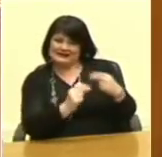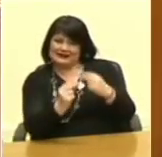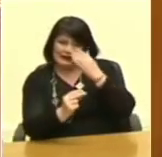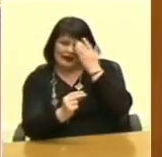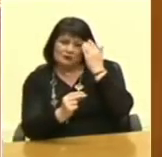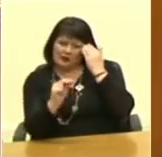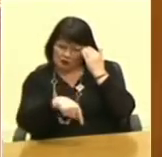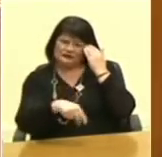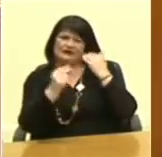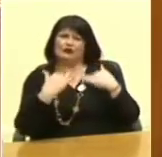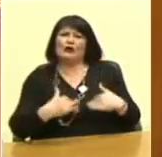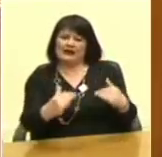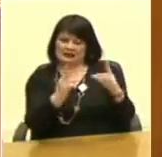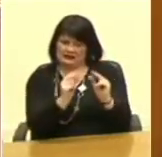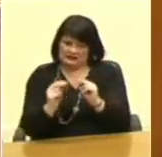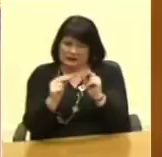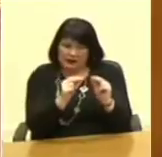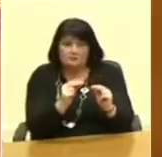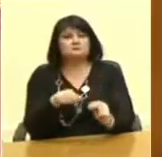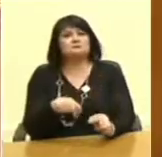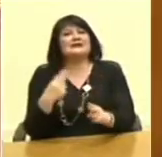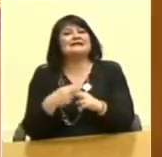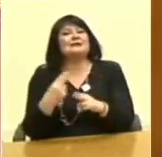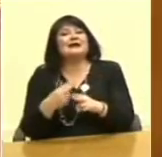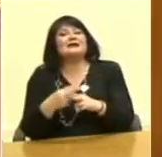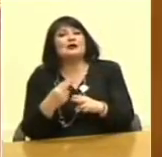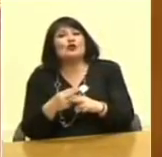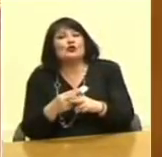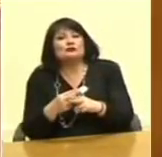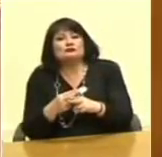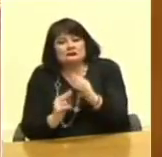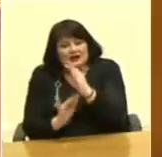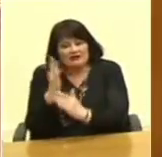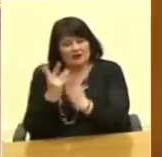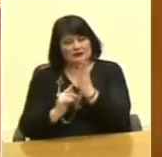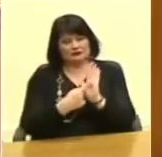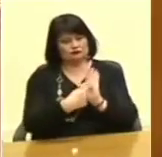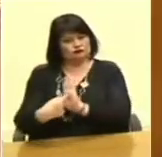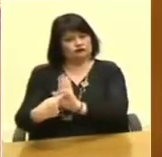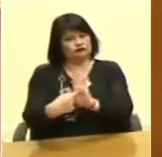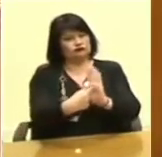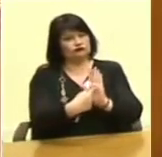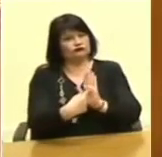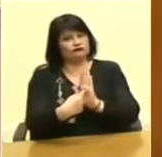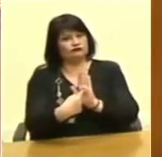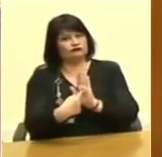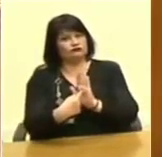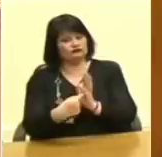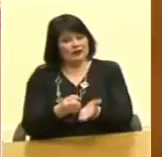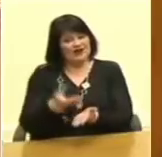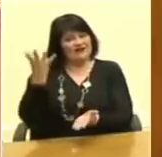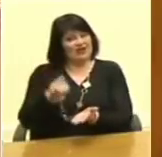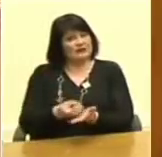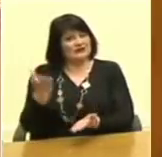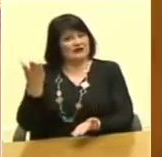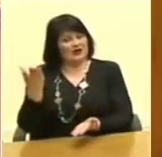Επιτροπή της Βουλής. Σημασία έχουν οι διαρκείς αναβαθμίσεις της χώρας από τους πιστοληπτικούς οίκους και θα